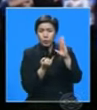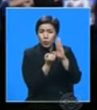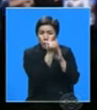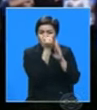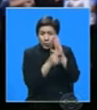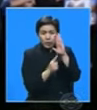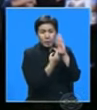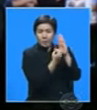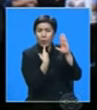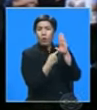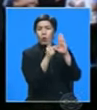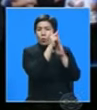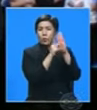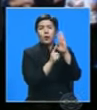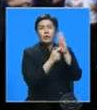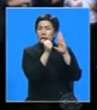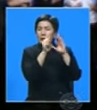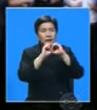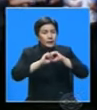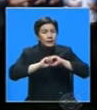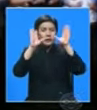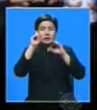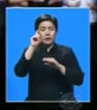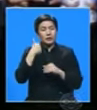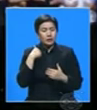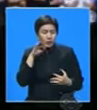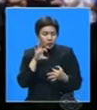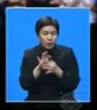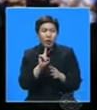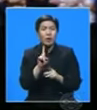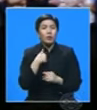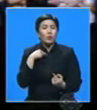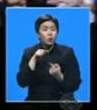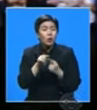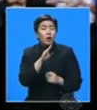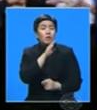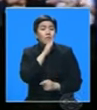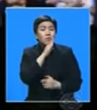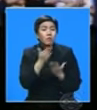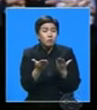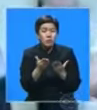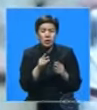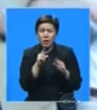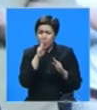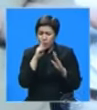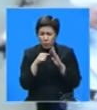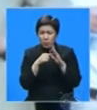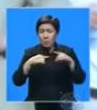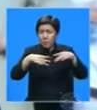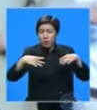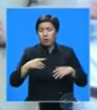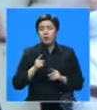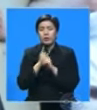ลำบากนะครับให้กฎหมายเขาว่าดีกว่านะอะไรที่ไม่ใช่เรื่องก็เราก็นำ เข้าสู่กระบวนการยุติธรรมเสร็จแล้วก็จ